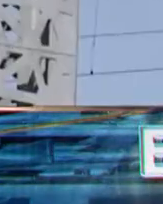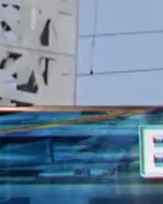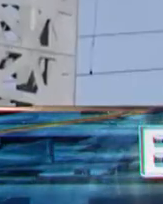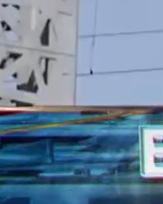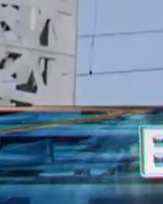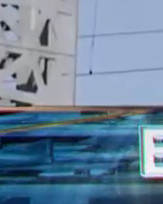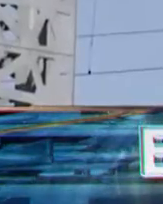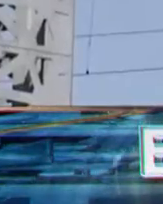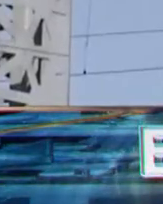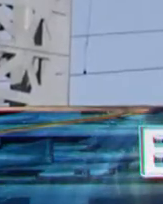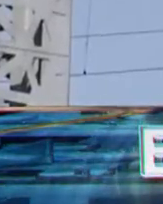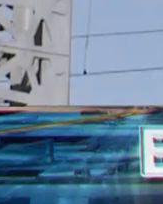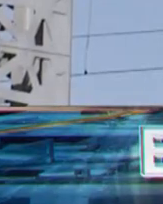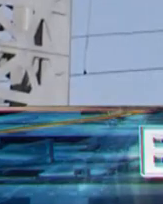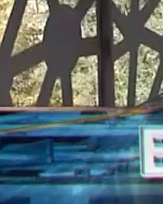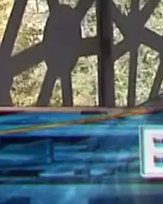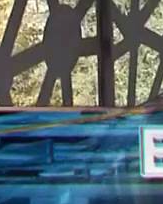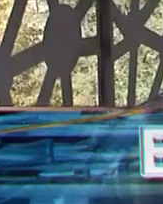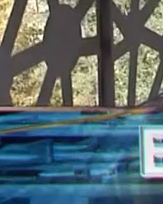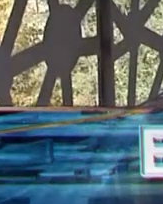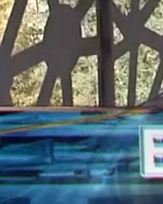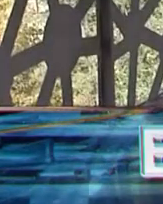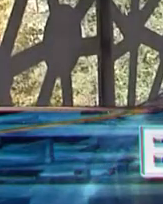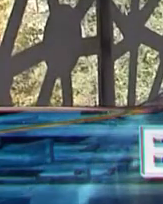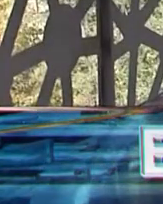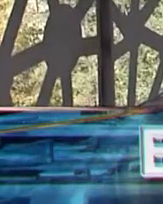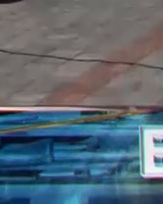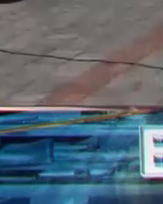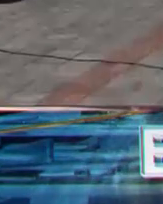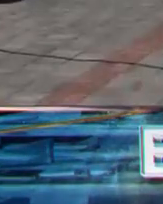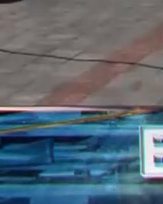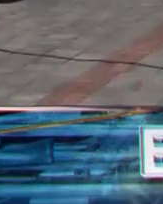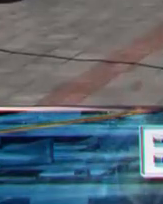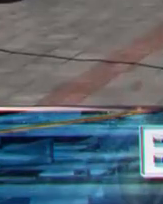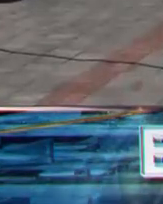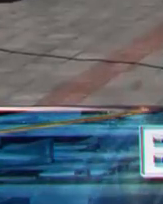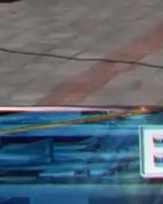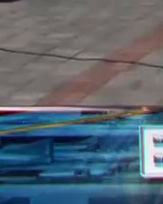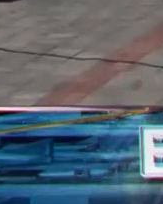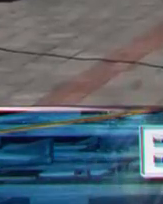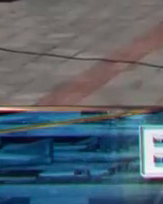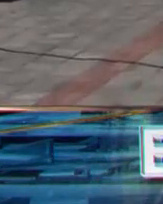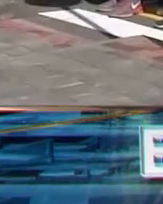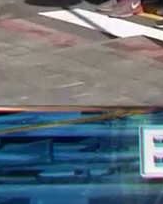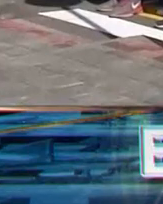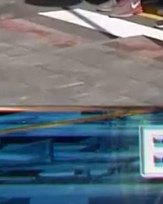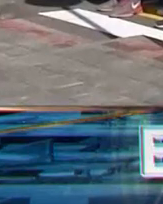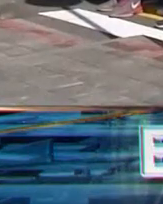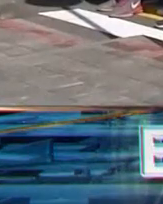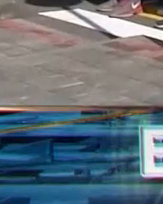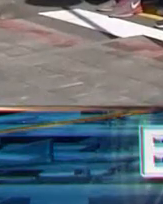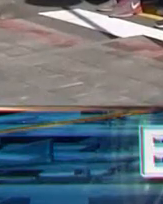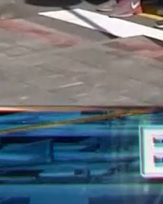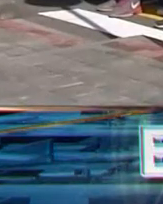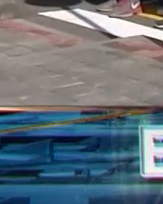Қарасайдағы қос қуаныш. Бүгін Шамалған станциясында жаяу жүргіншілерге арналған аспалы көпір мен Райымбек ауылында дене шынықтыру, сауықтыру